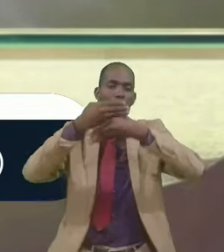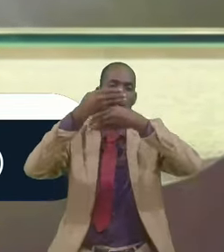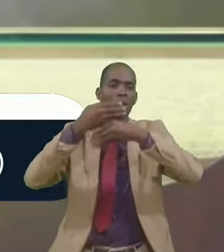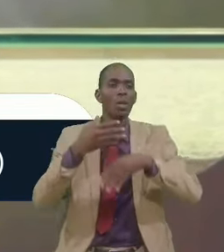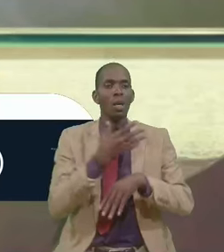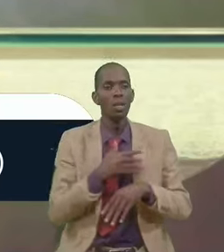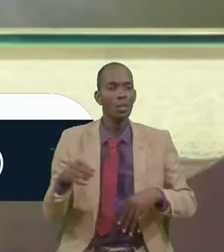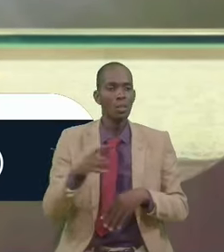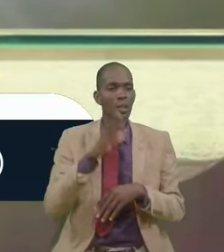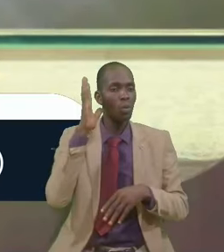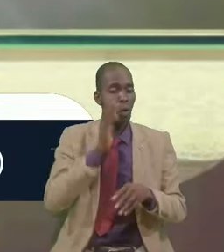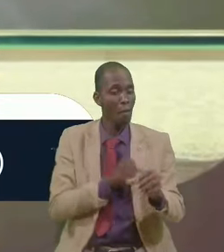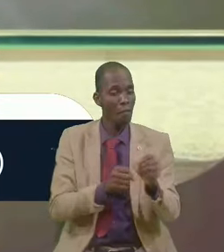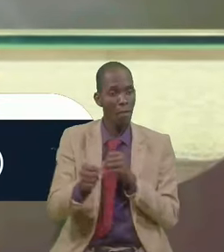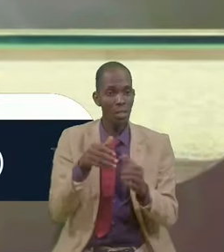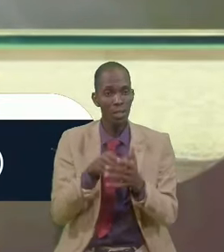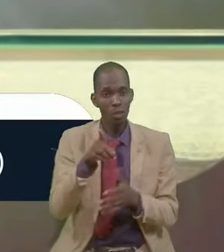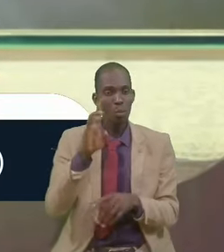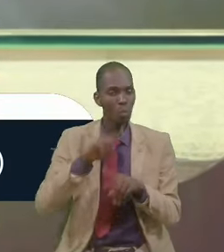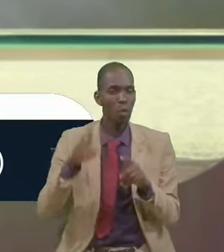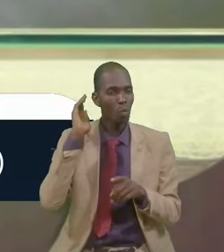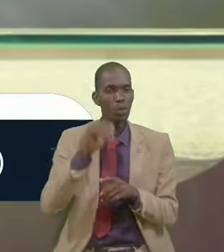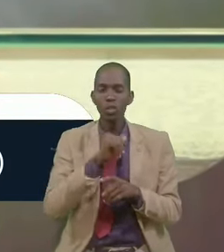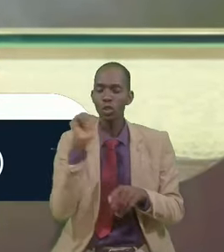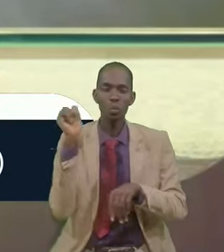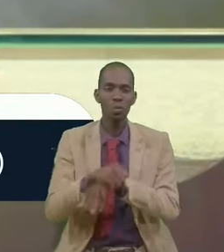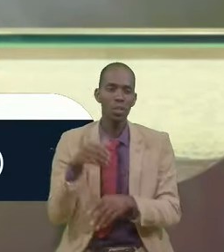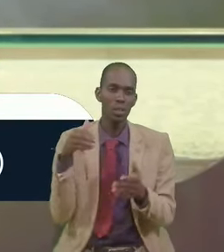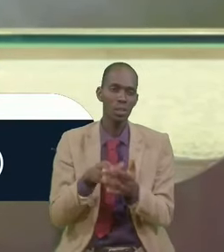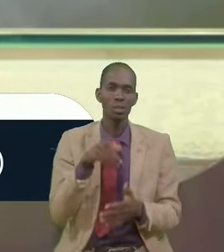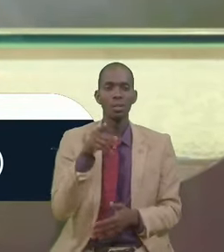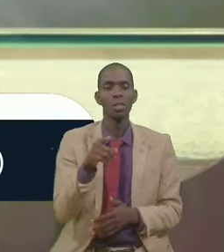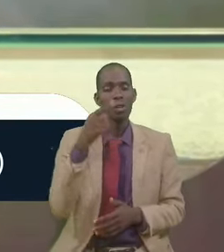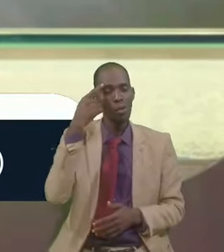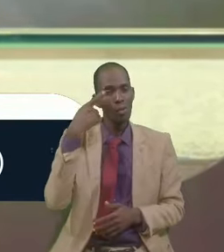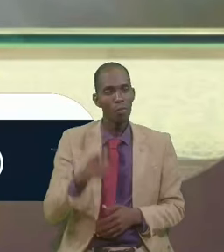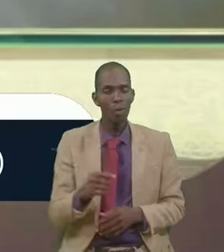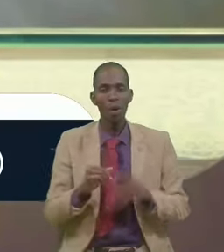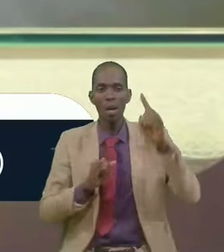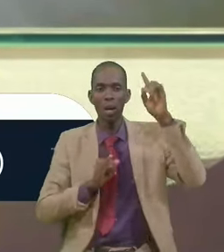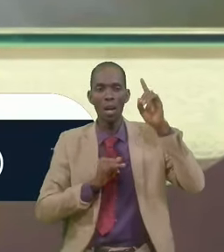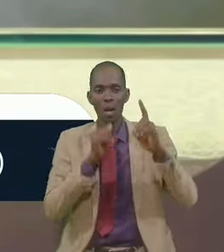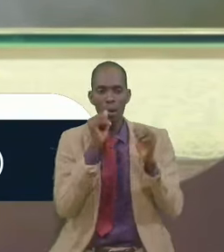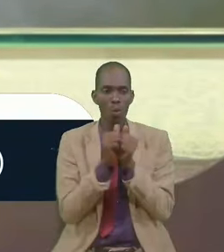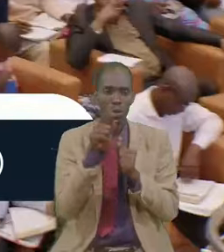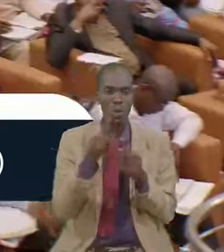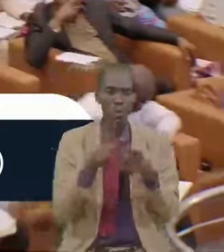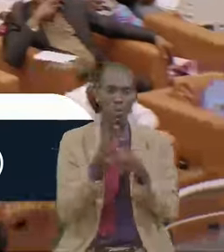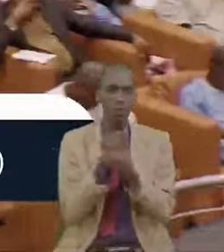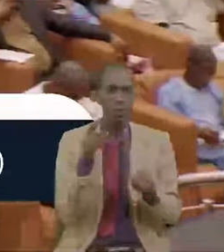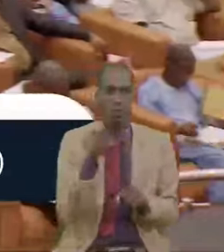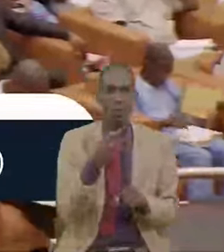feront la guerre, mais ils ne te vaincront pas. Car je serai avec toi pour te sauver et